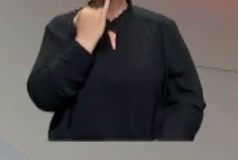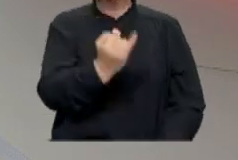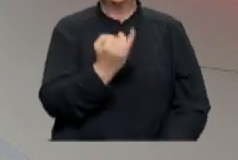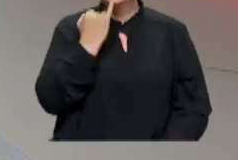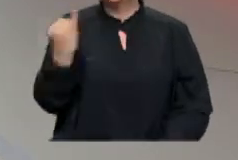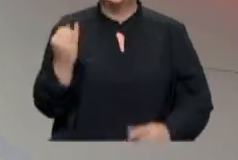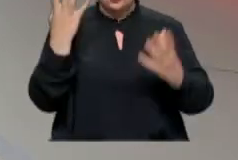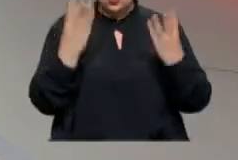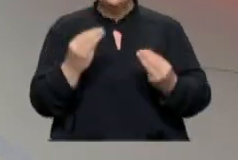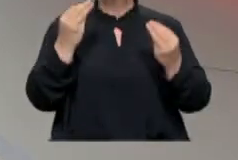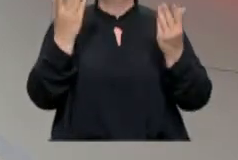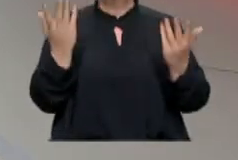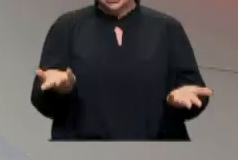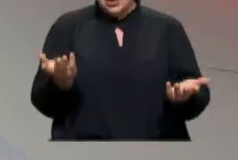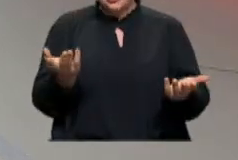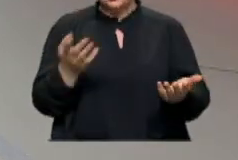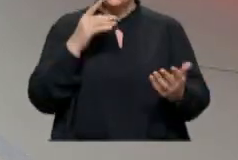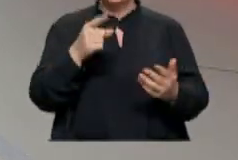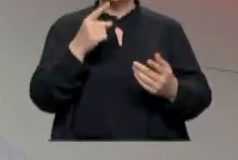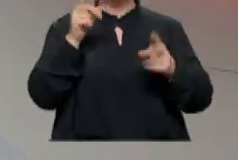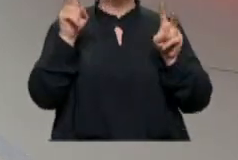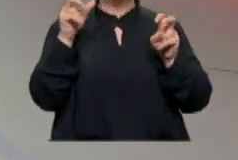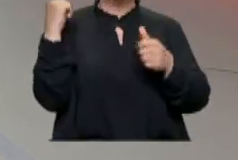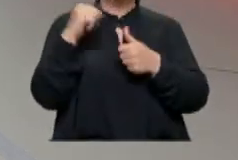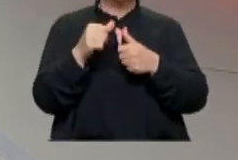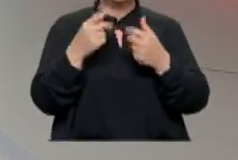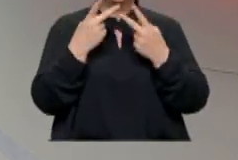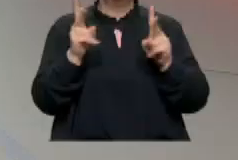ziyarette bulundu. Bulununca bu bahis tekrar açıldı.